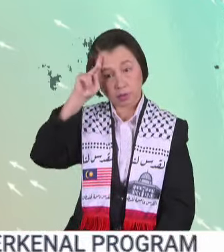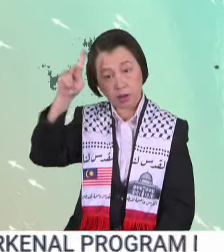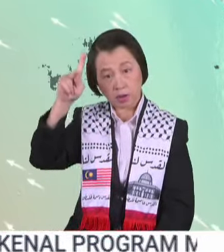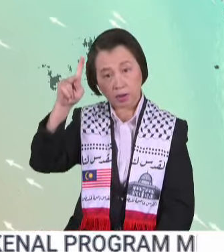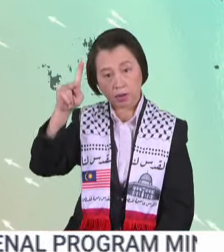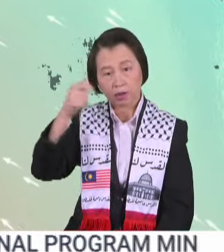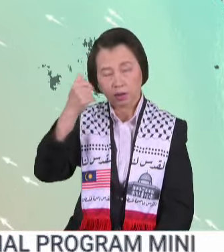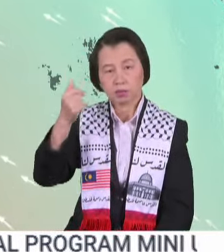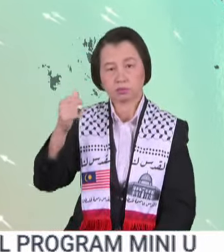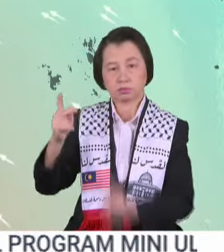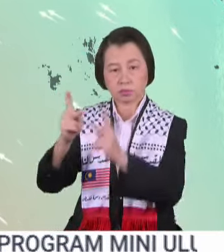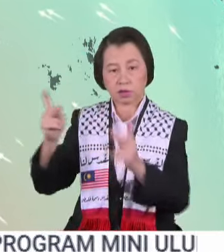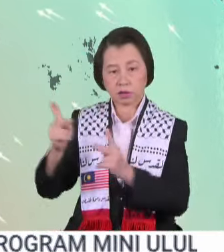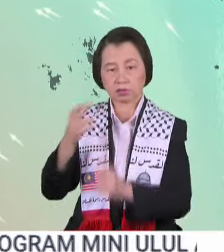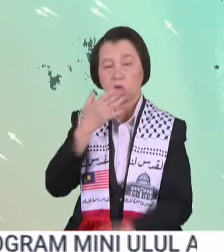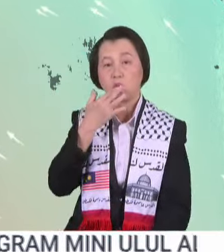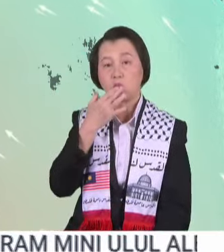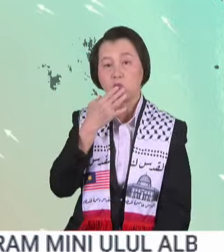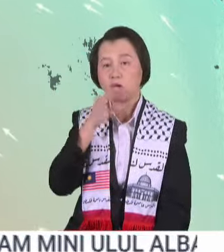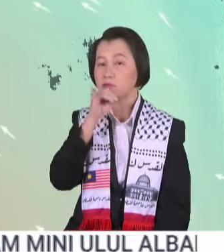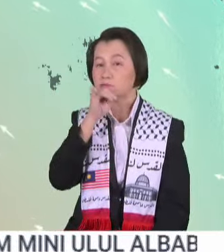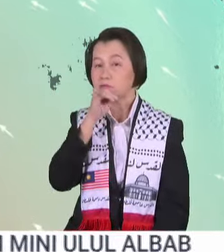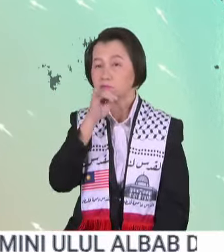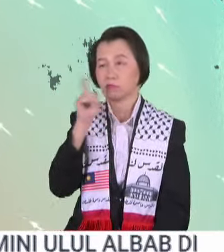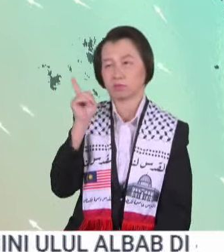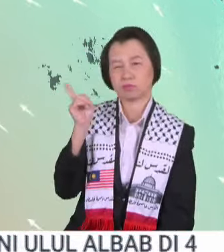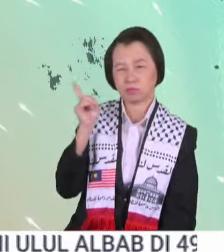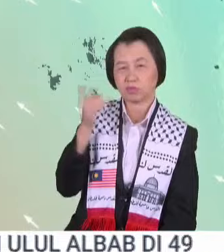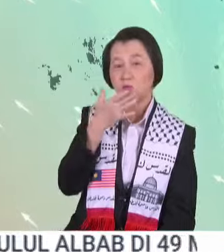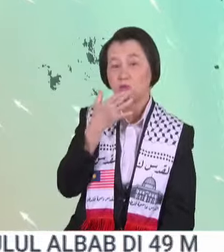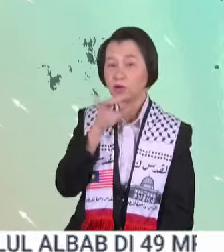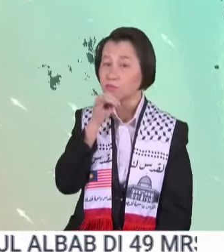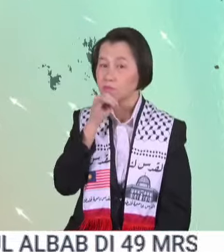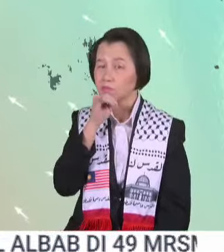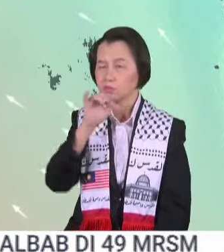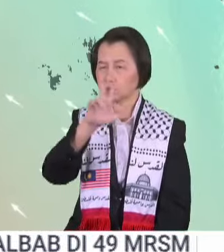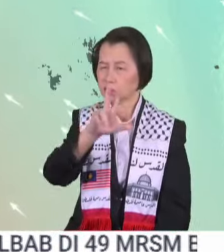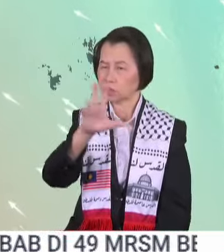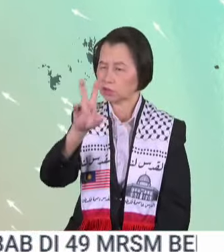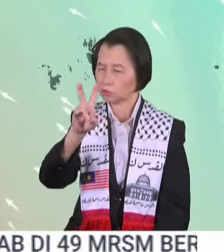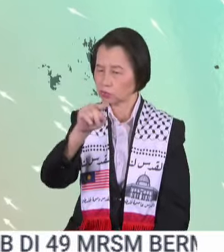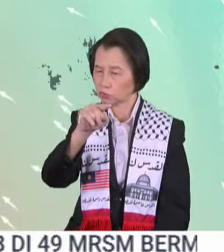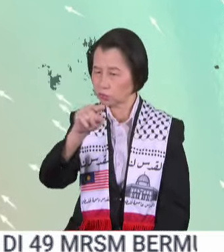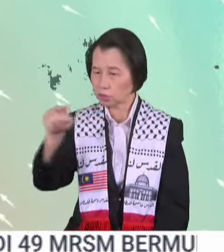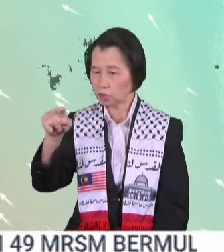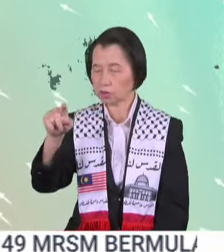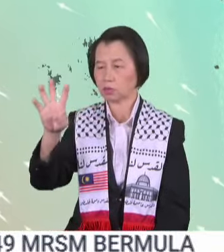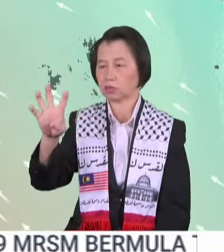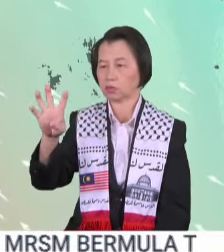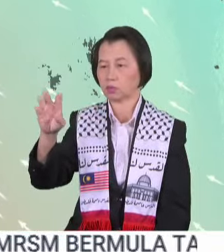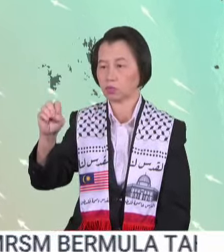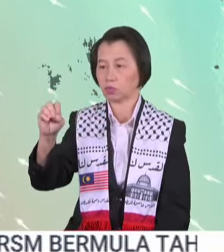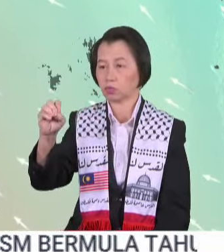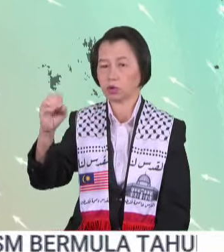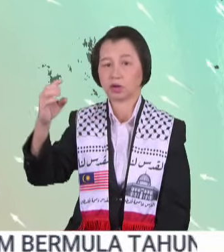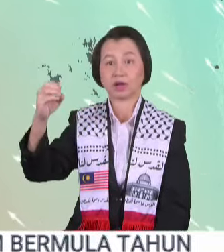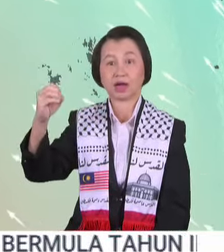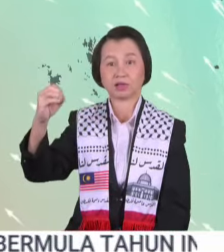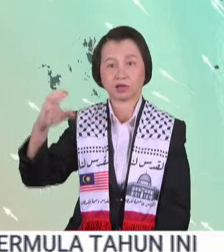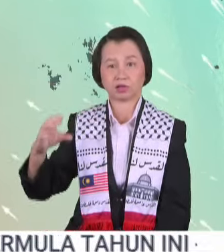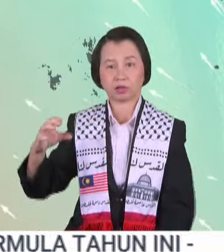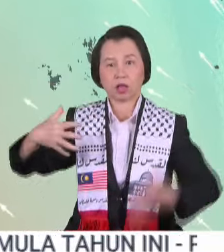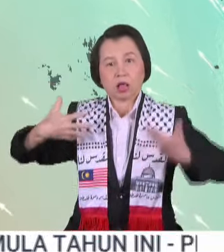Suhu maksimum di kawasan yang bertanda jingga ini adalah di antara 37 sehingga 40 darjah